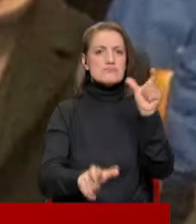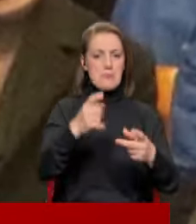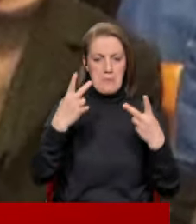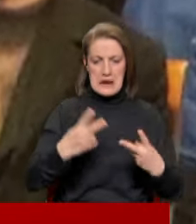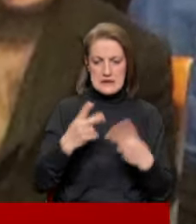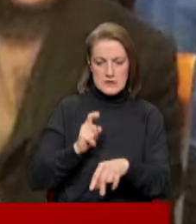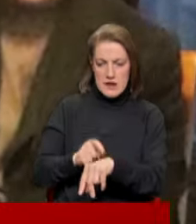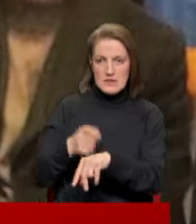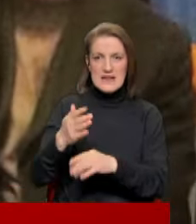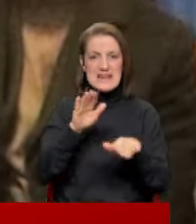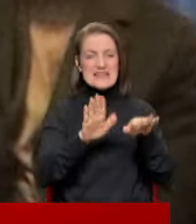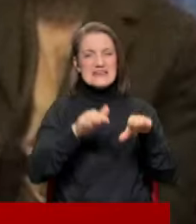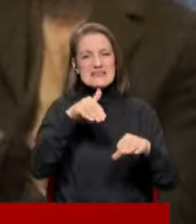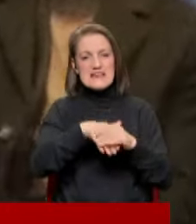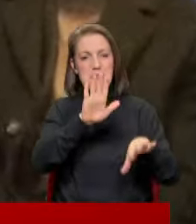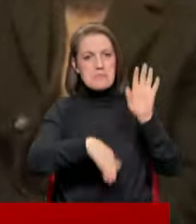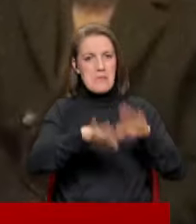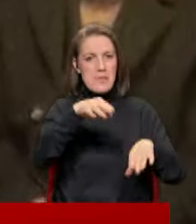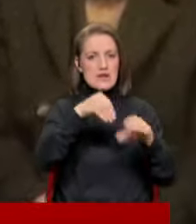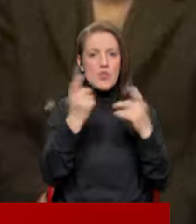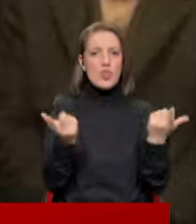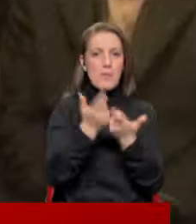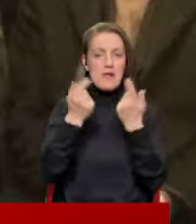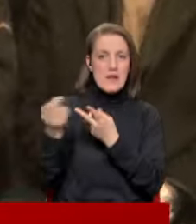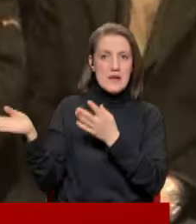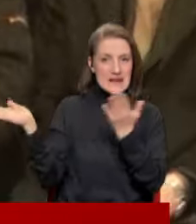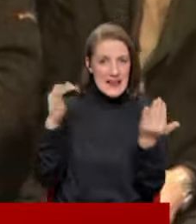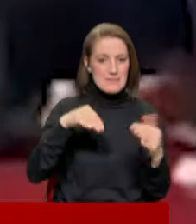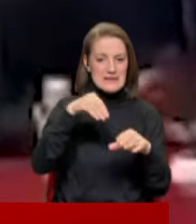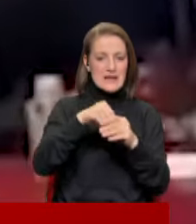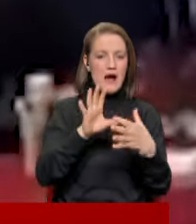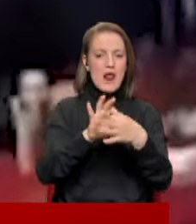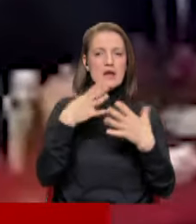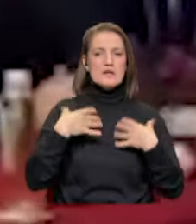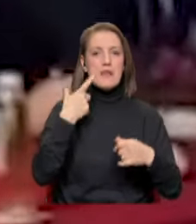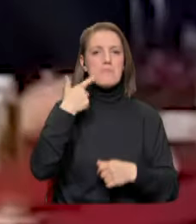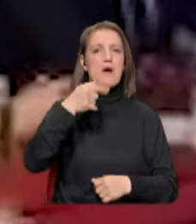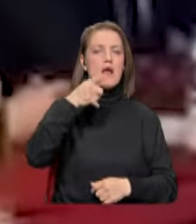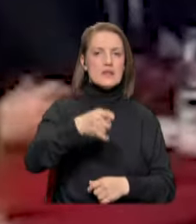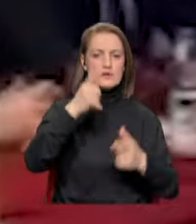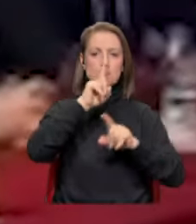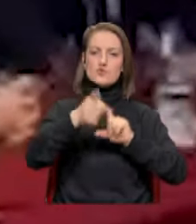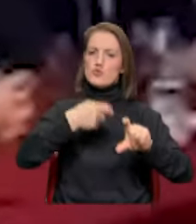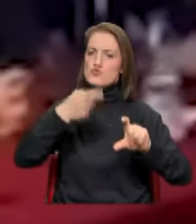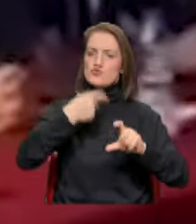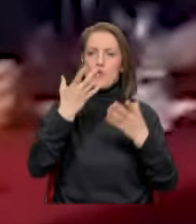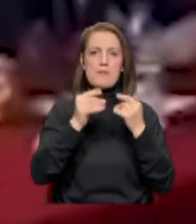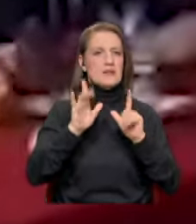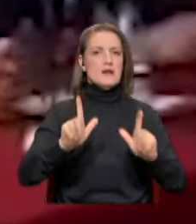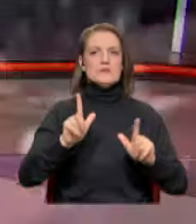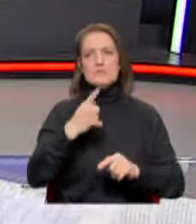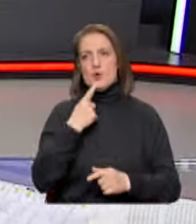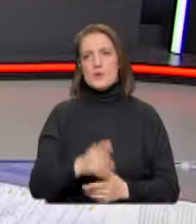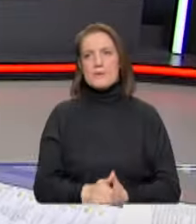Mesai saatinde seçim propagandası için toplantıya çağrılması ile ilgili Sağlık Bakanlığı'nın soruşturma açmasını